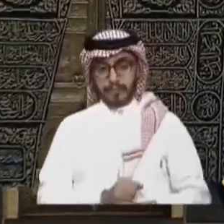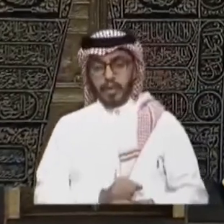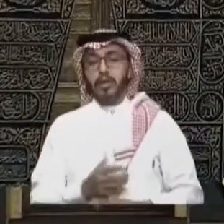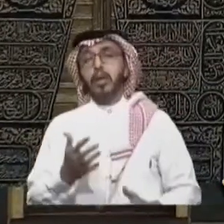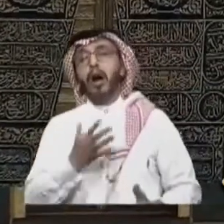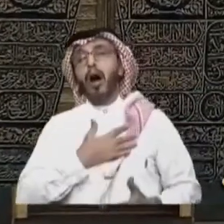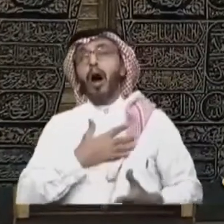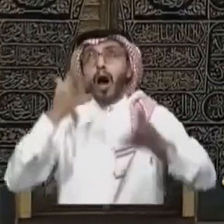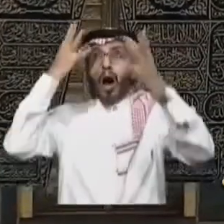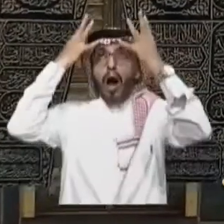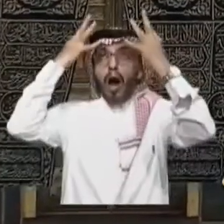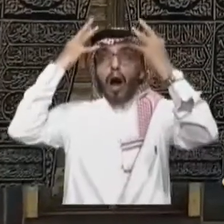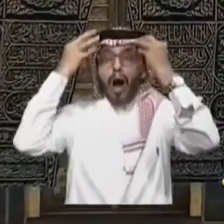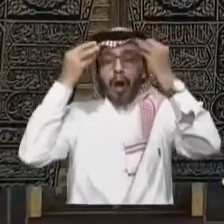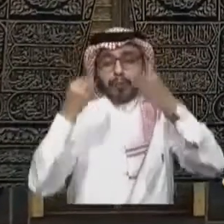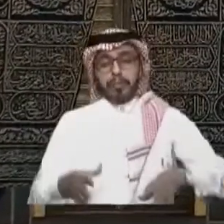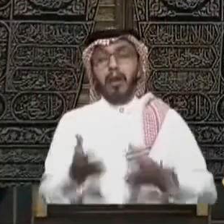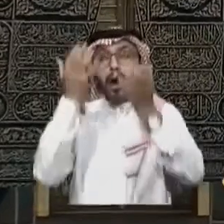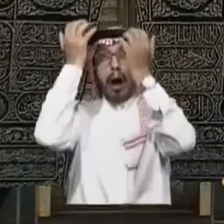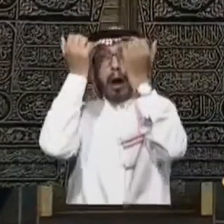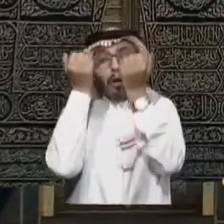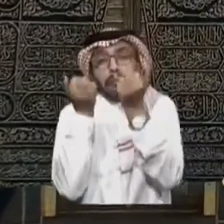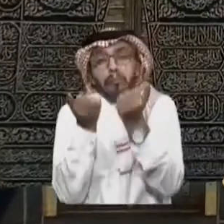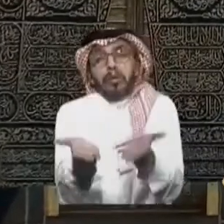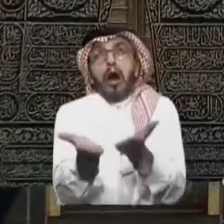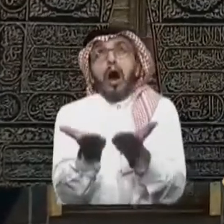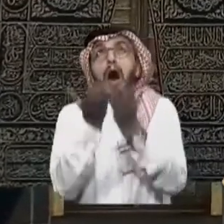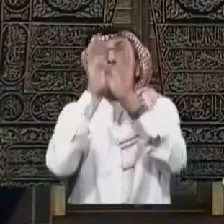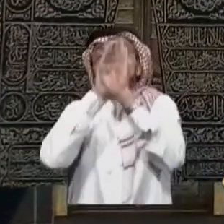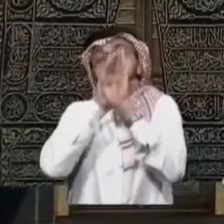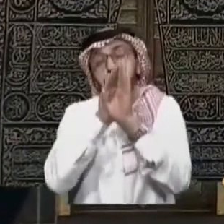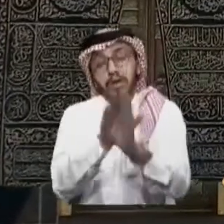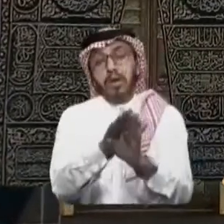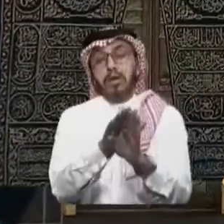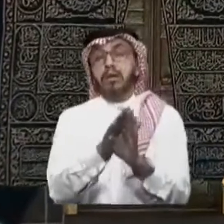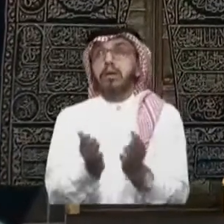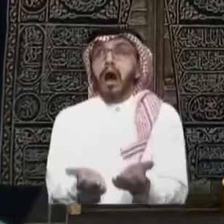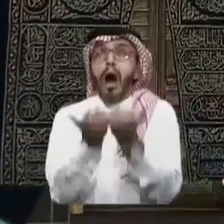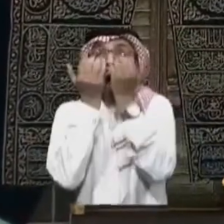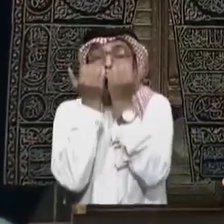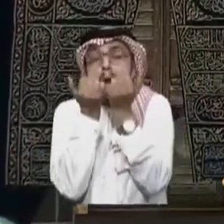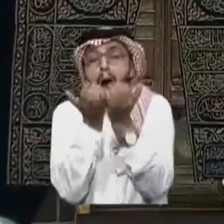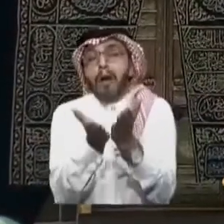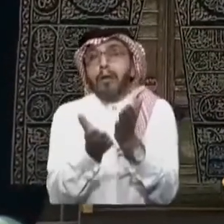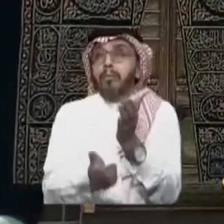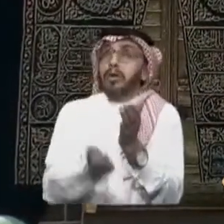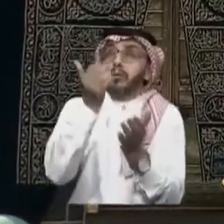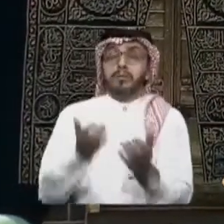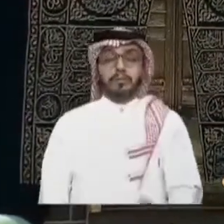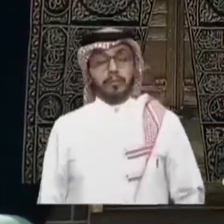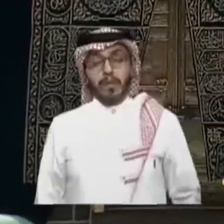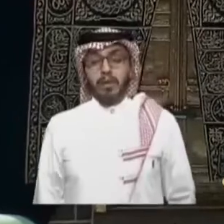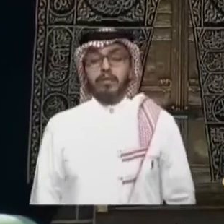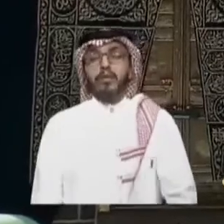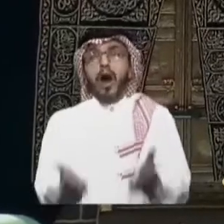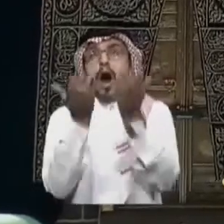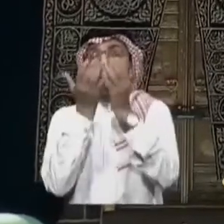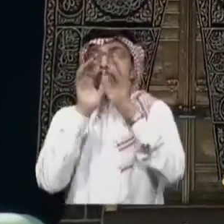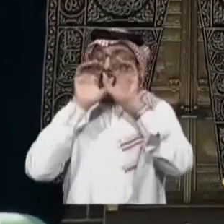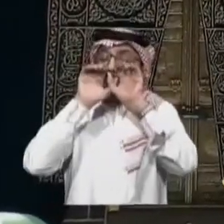وعنا معهم بعفوك وكرمك وإحسانك يا أكرم الأكرمين. اللهم